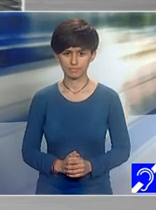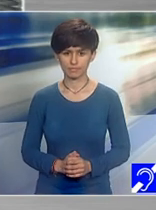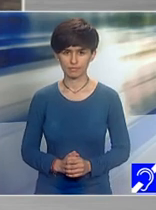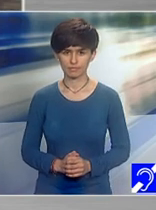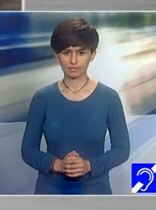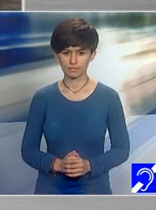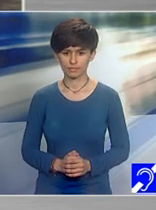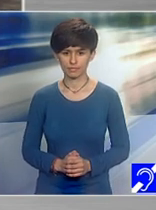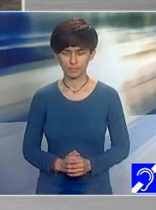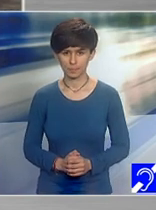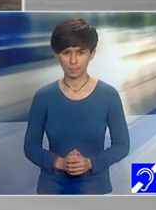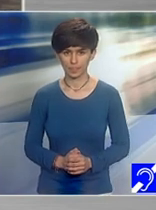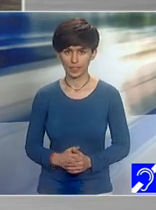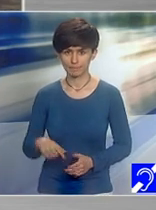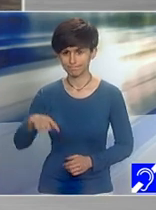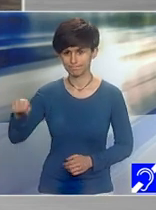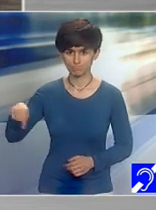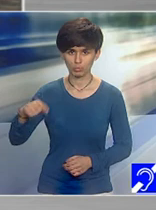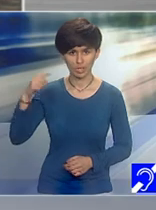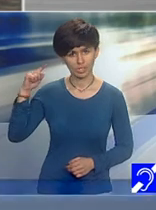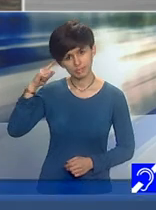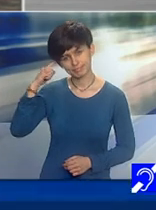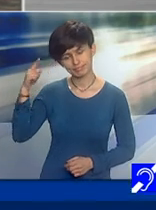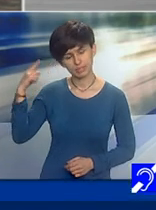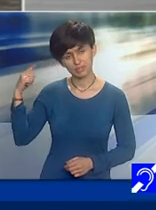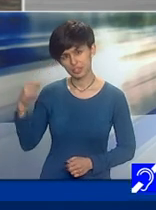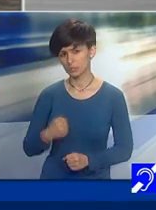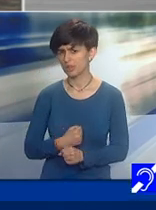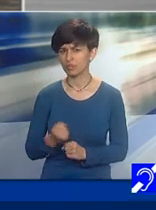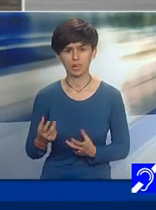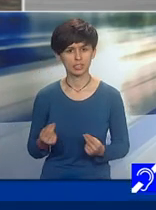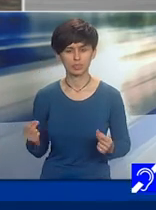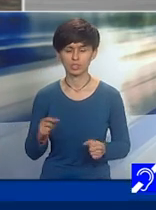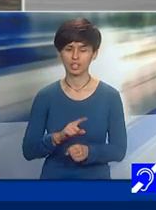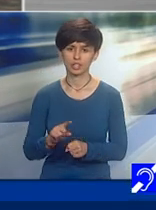Știți cum e? Visăm la foarte multe chestii moderne,